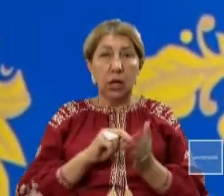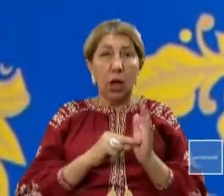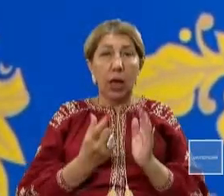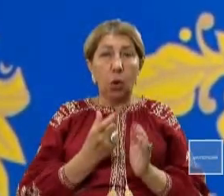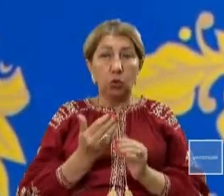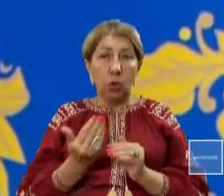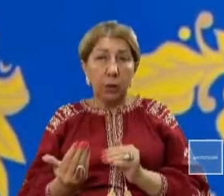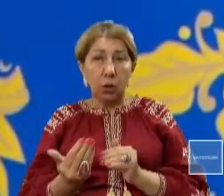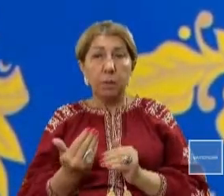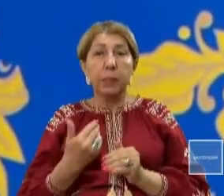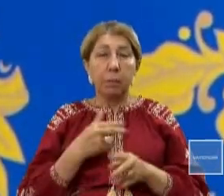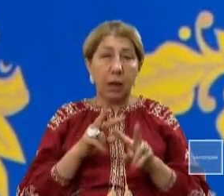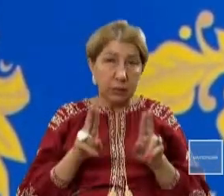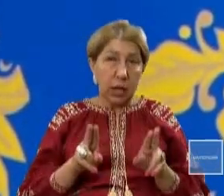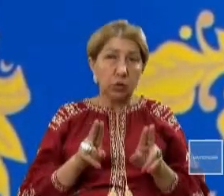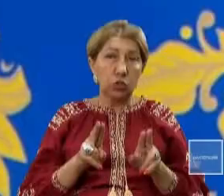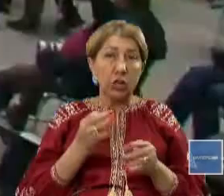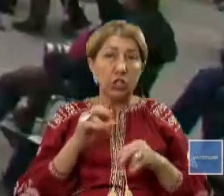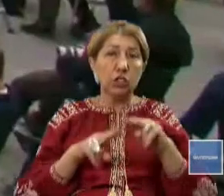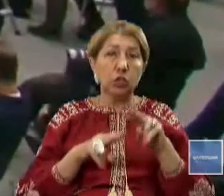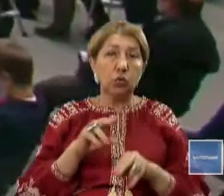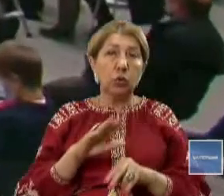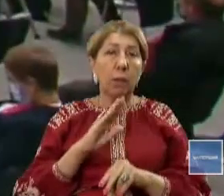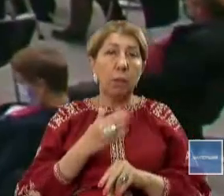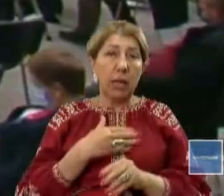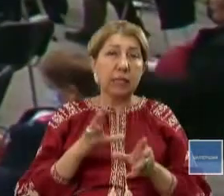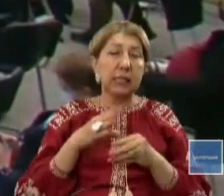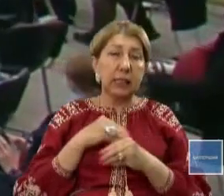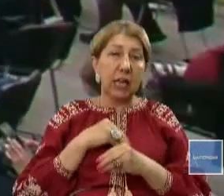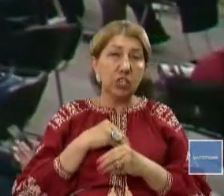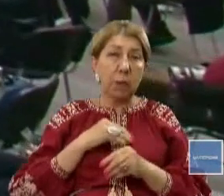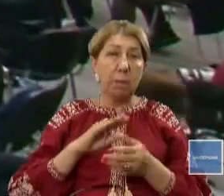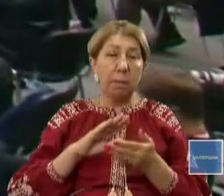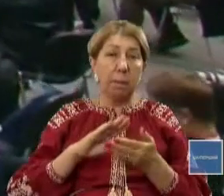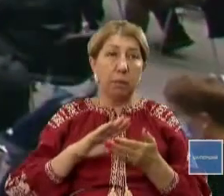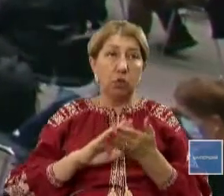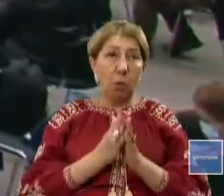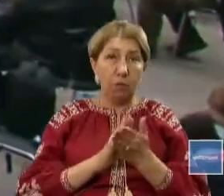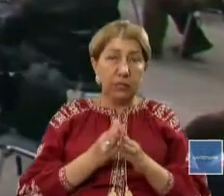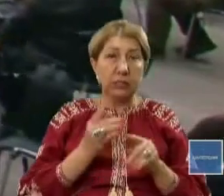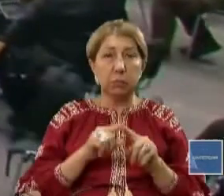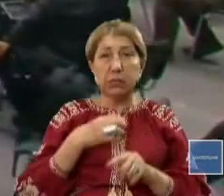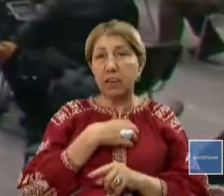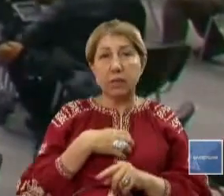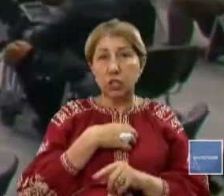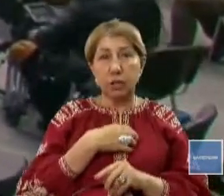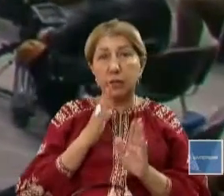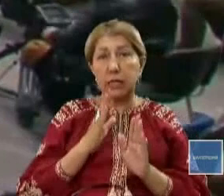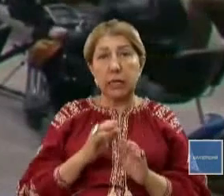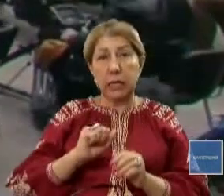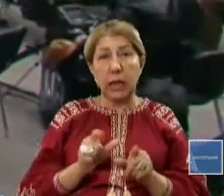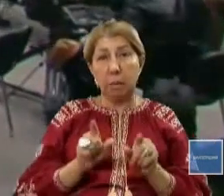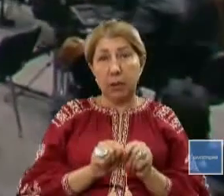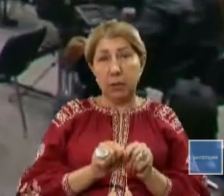економікою. Ми також ще один структурний маяк з нашими партнерами, з домовленостями. І ще раз говорю, це важливо не тільки для партнерів.